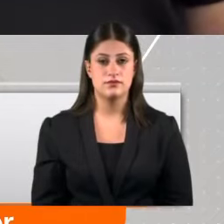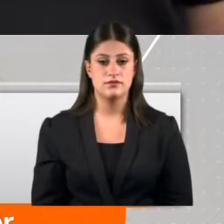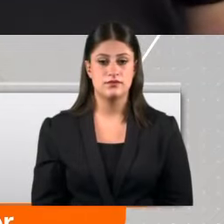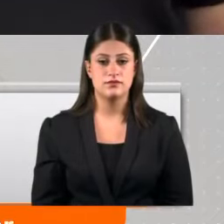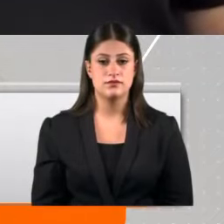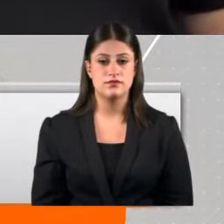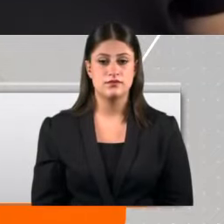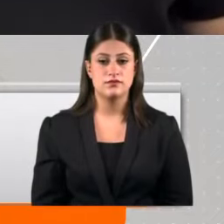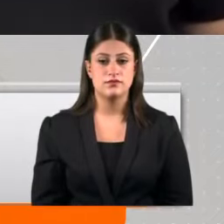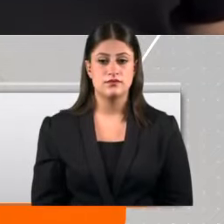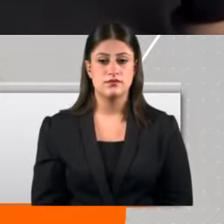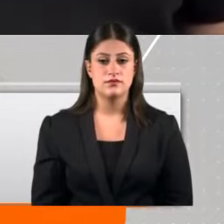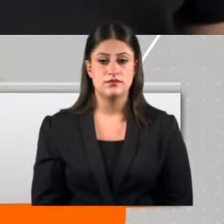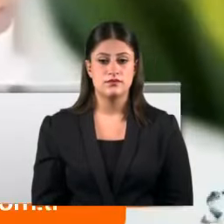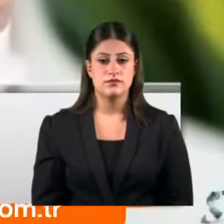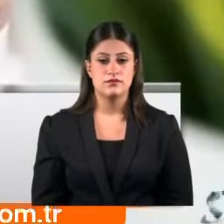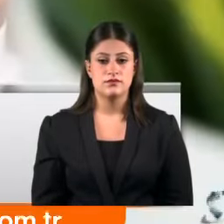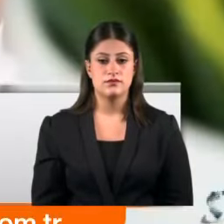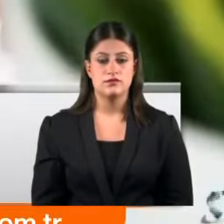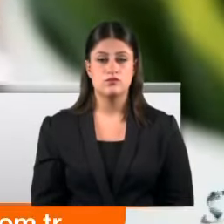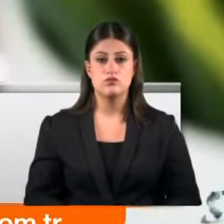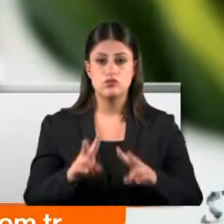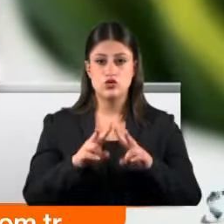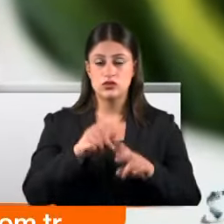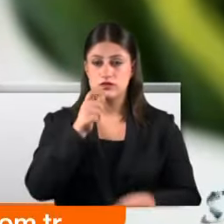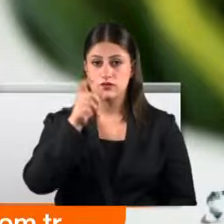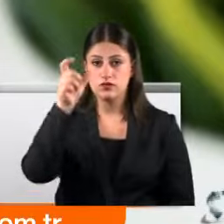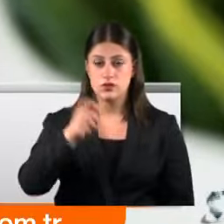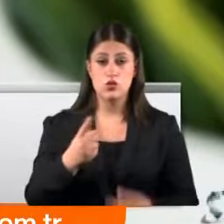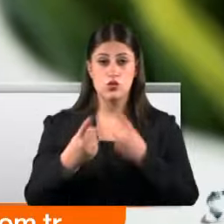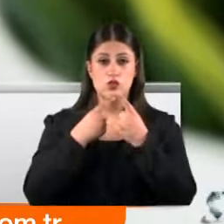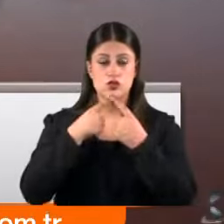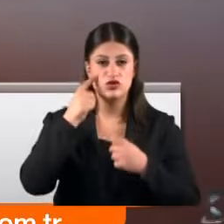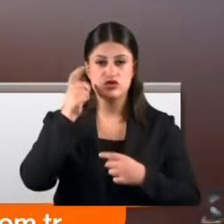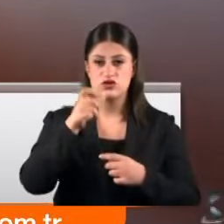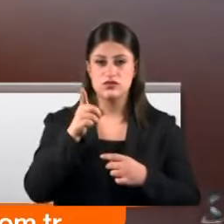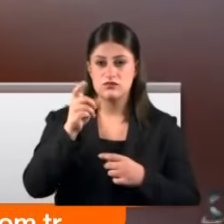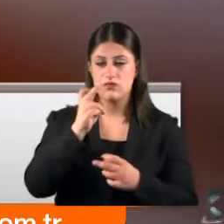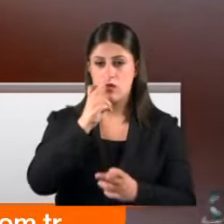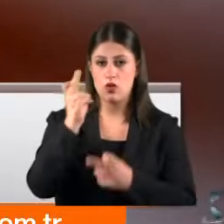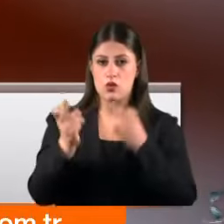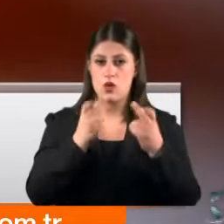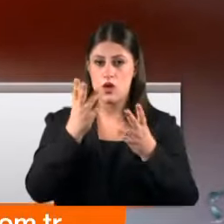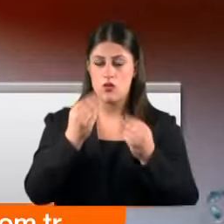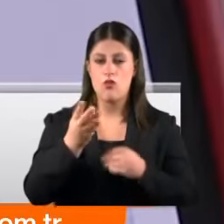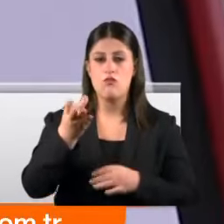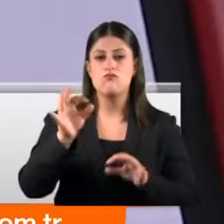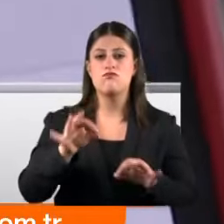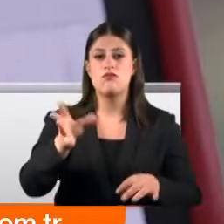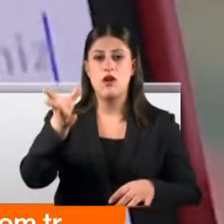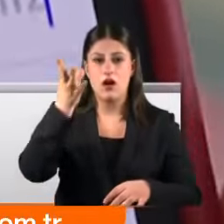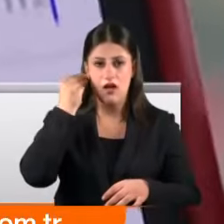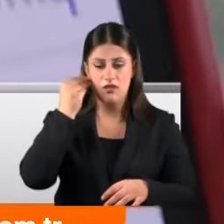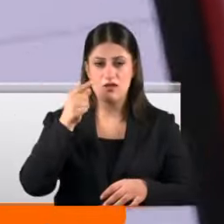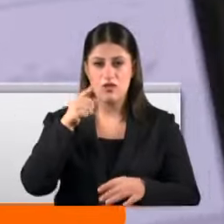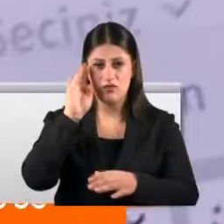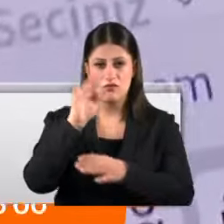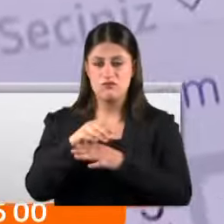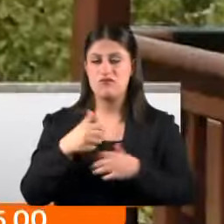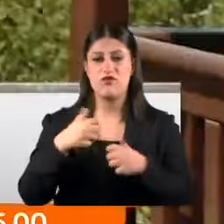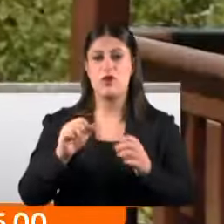TL'yle para borç ödemeniz gerekiyor dediler. Mustafa Özer konuştuğu kişinin dolandırıcı olduğunu anladı ve tuzağa düşmekten son